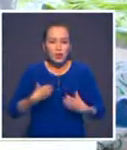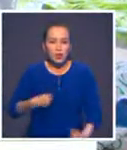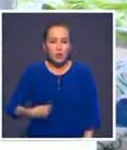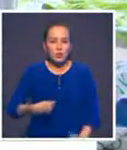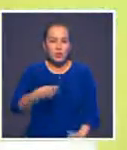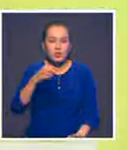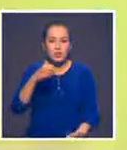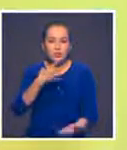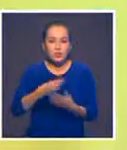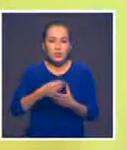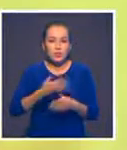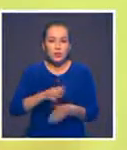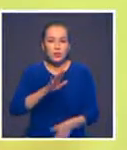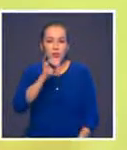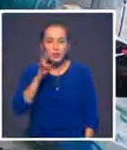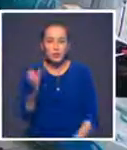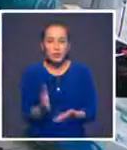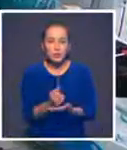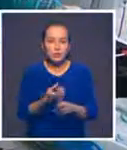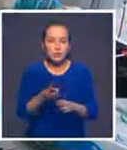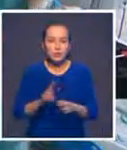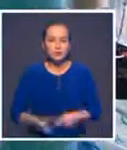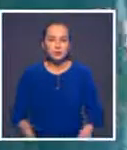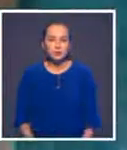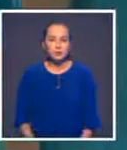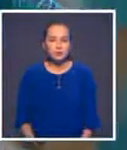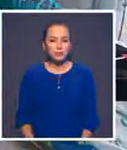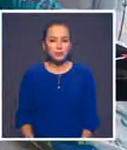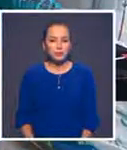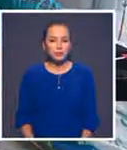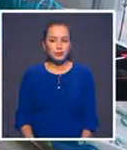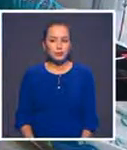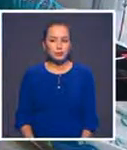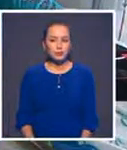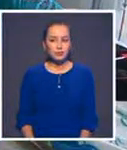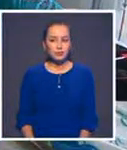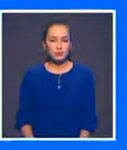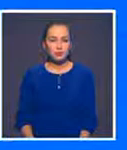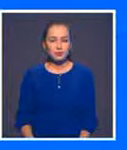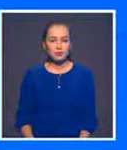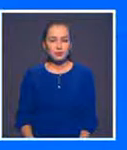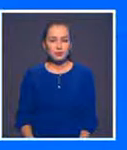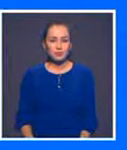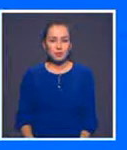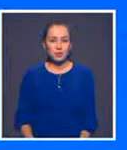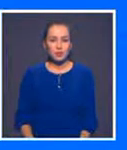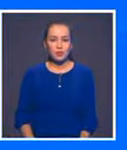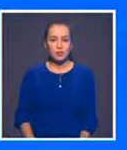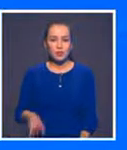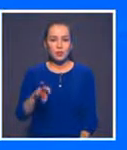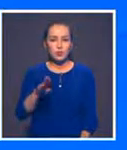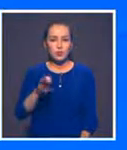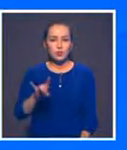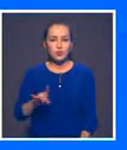көрсе де, жақсылықтан да үмітін үзбейді. Нұрлан Асқарұлы, Ержан Жаңбырбай, Қазақстан ұлттық телеарнасы. Мөлдір